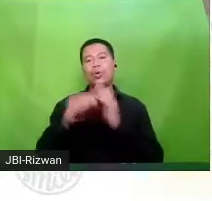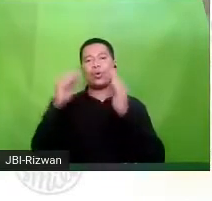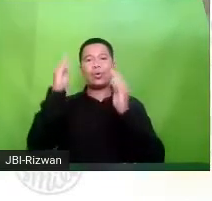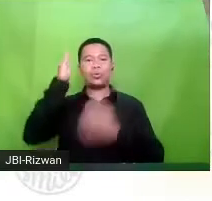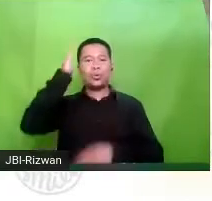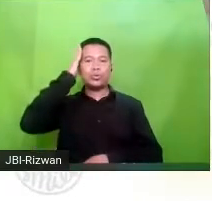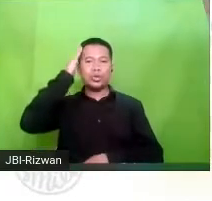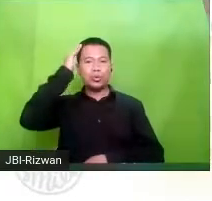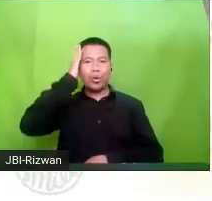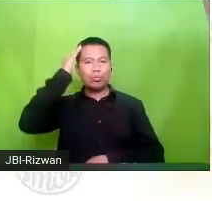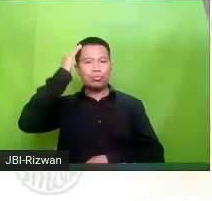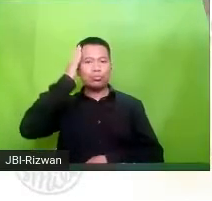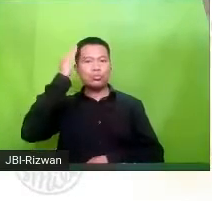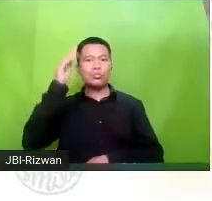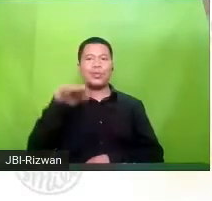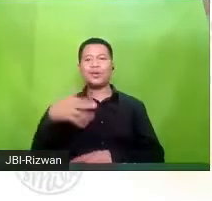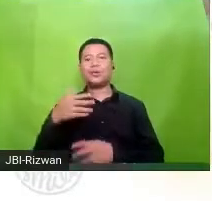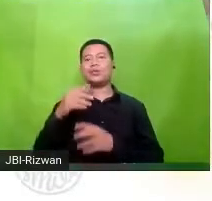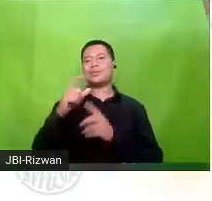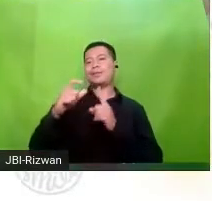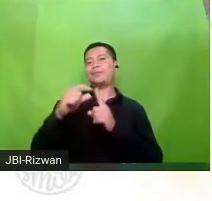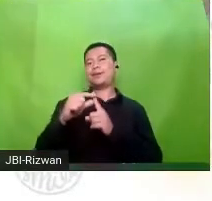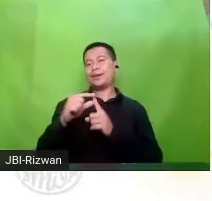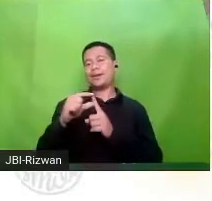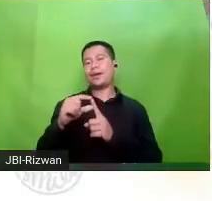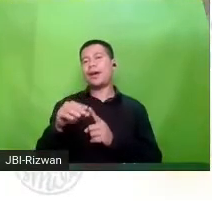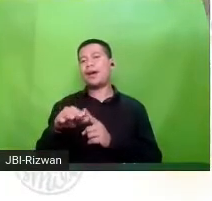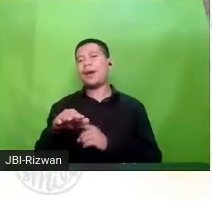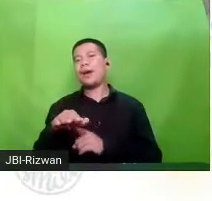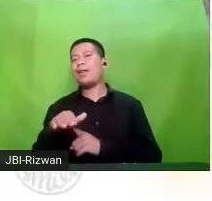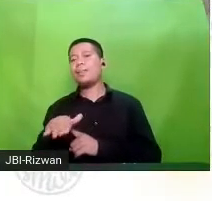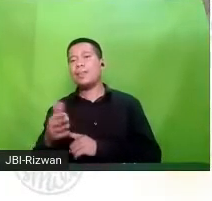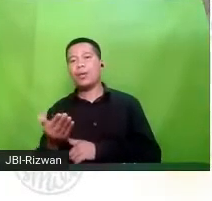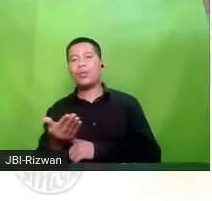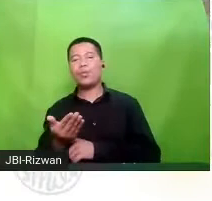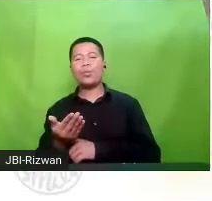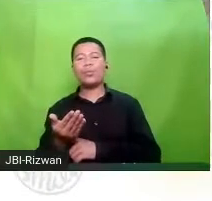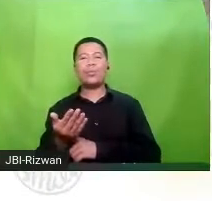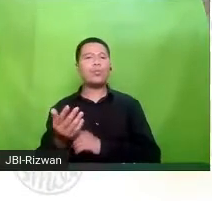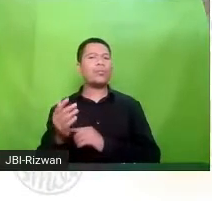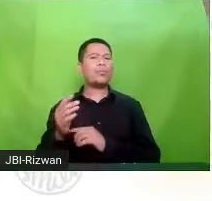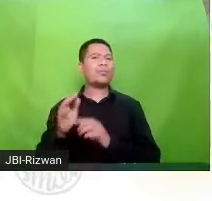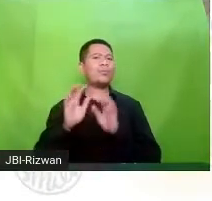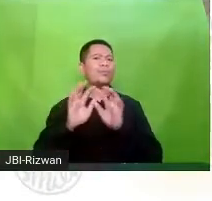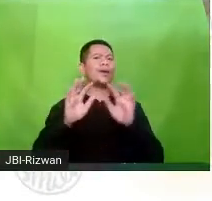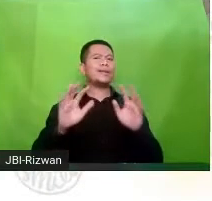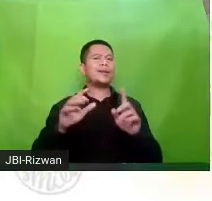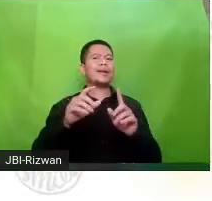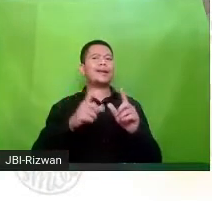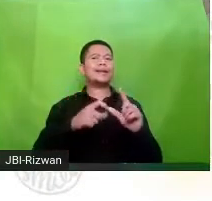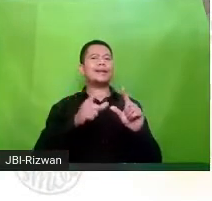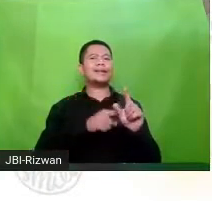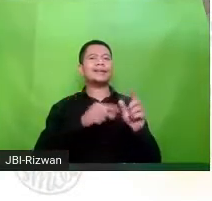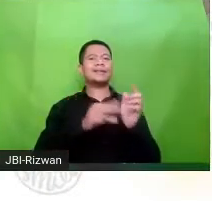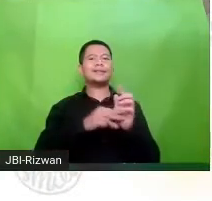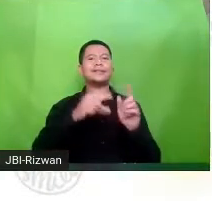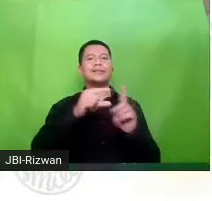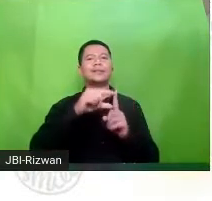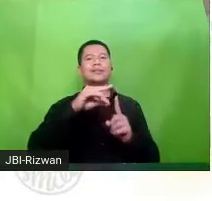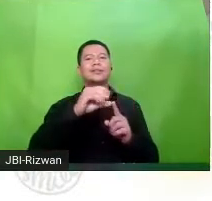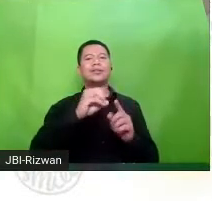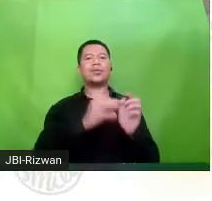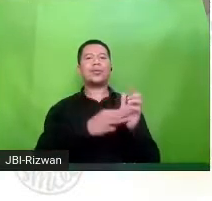atau kemudian cerebral palsy, atau bahkan banyak sekali sindrom-sindrom kalau di bidang ilmu kesehatan